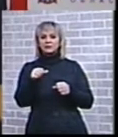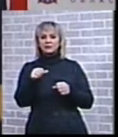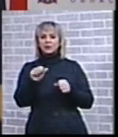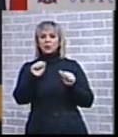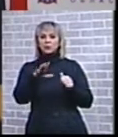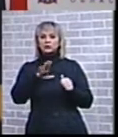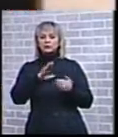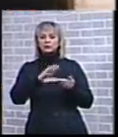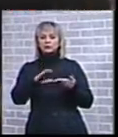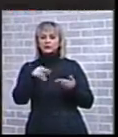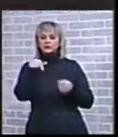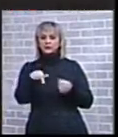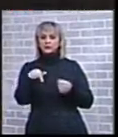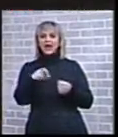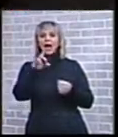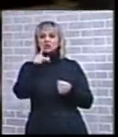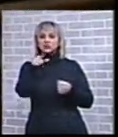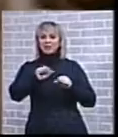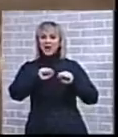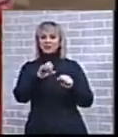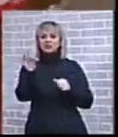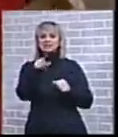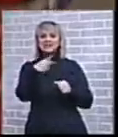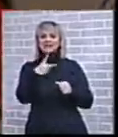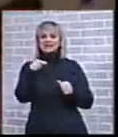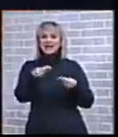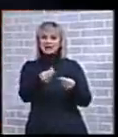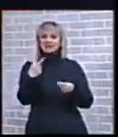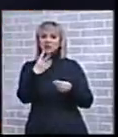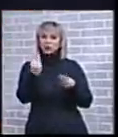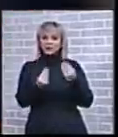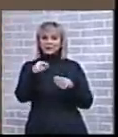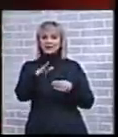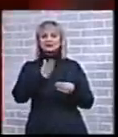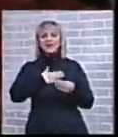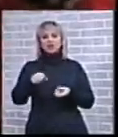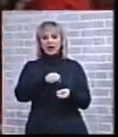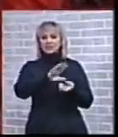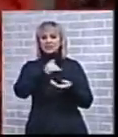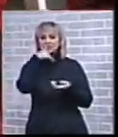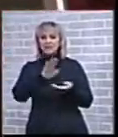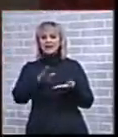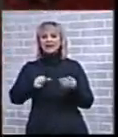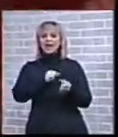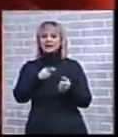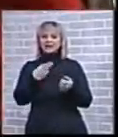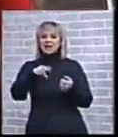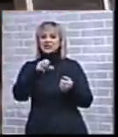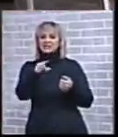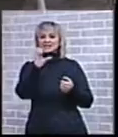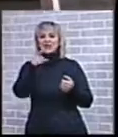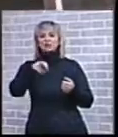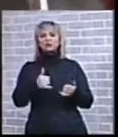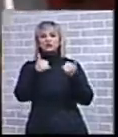уму непостижимо. Ошибки в обороне Ростова сказались во второй игре. Наши хоккеисты не смогли сдержать натиск Славутича